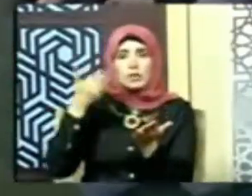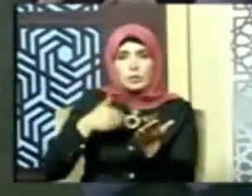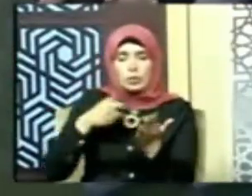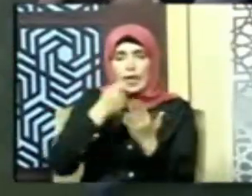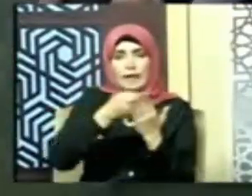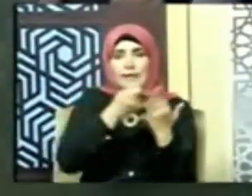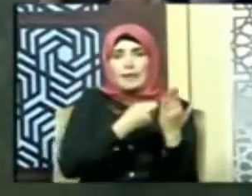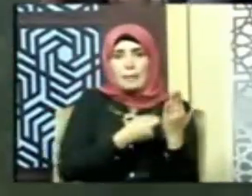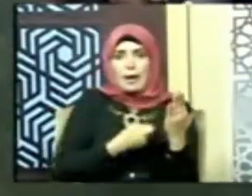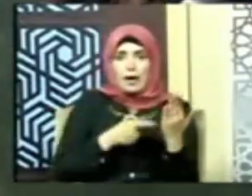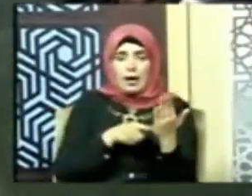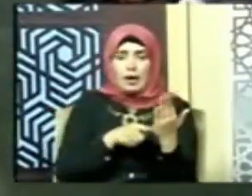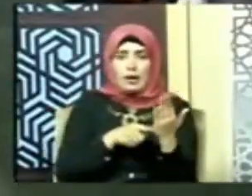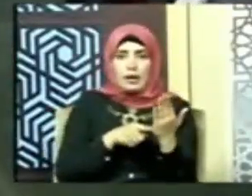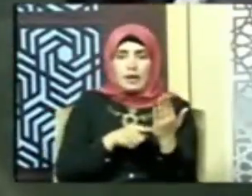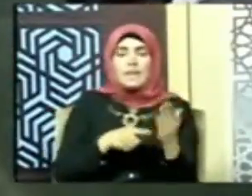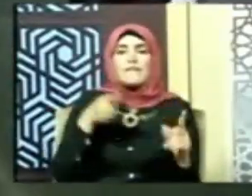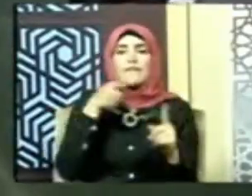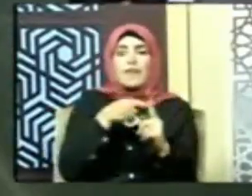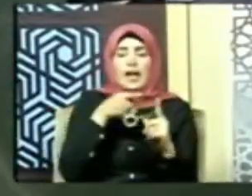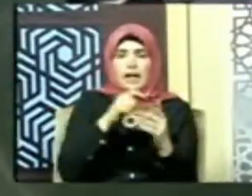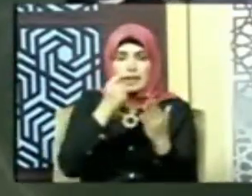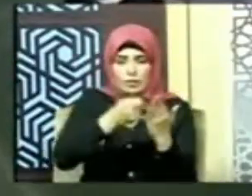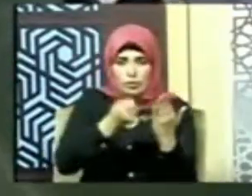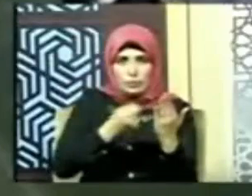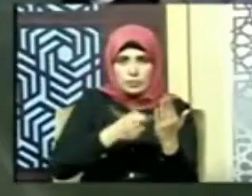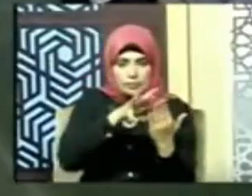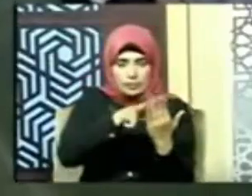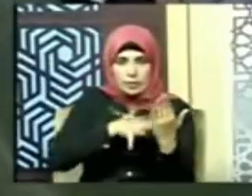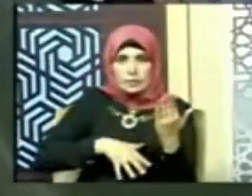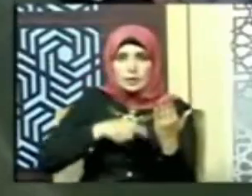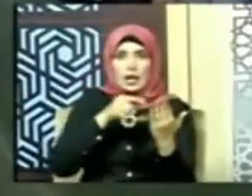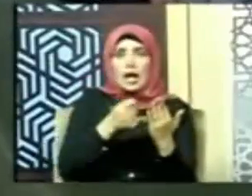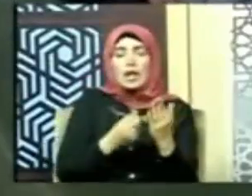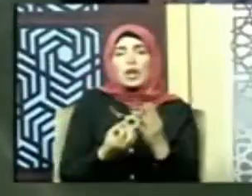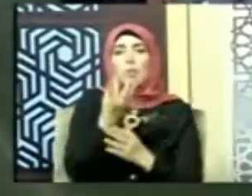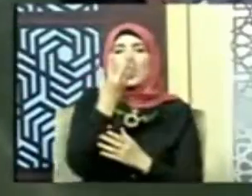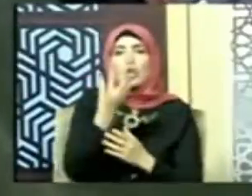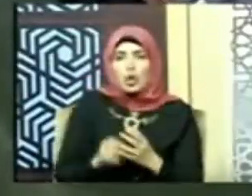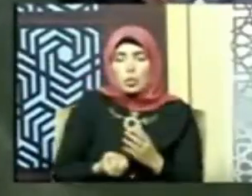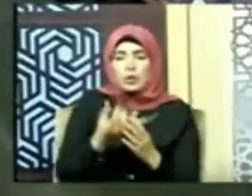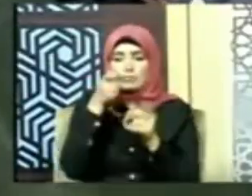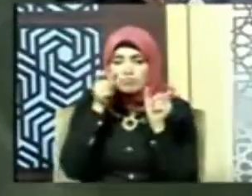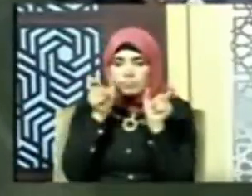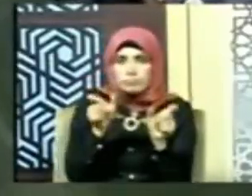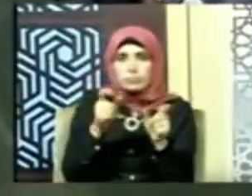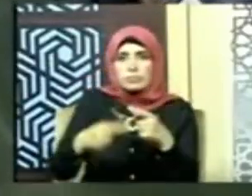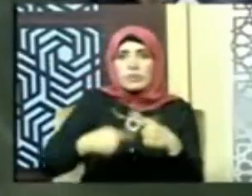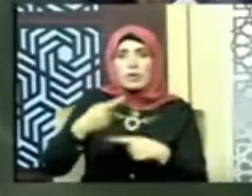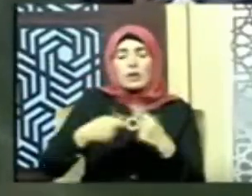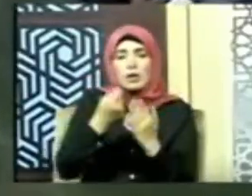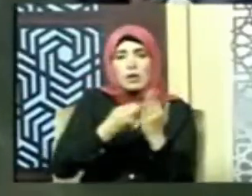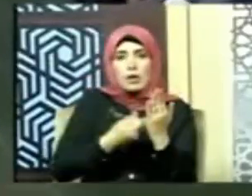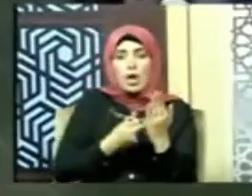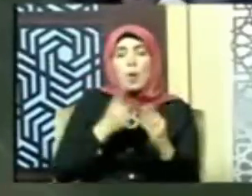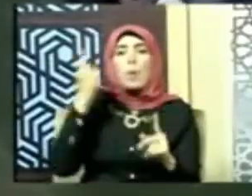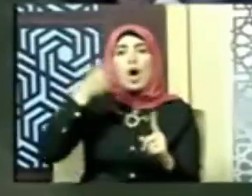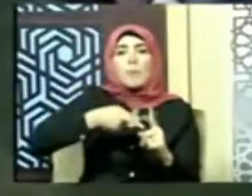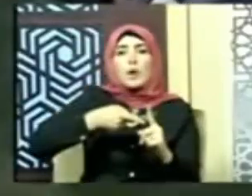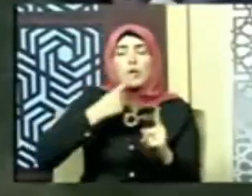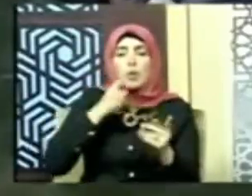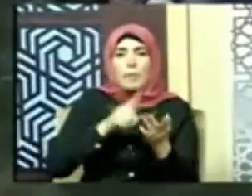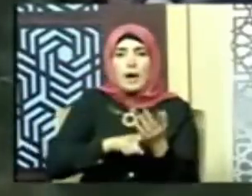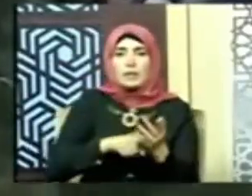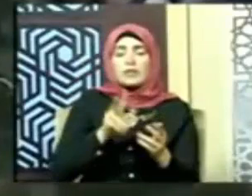اكتتبها فهي تملى عليه بكرة وأصيلا. ورموه بأنه